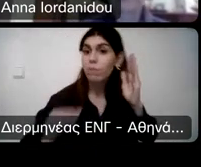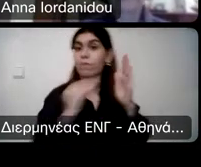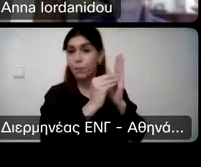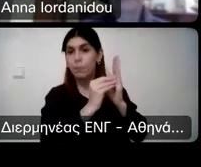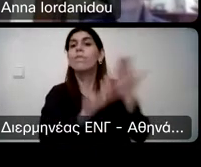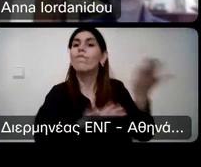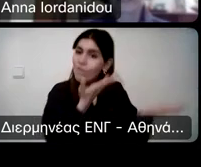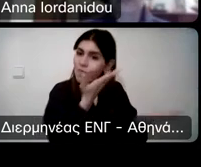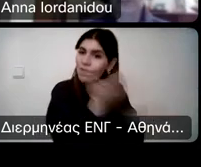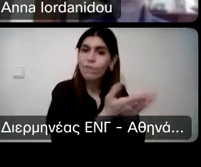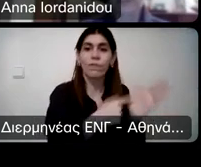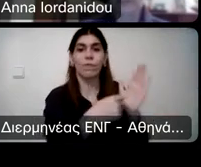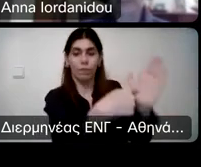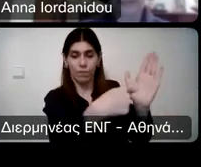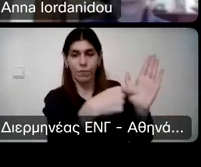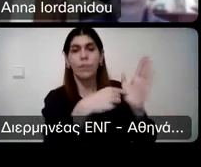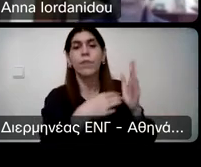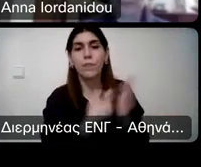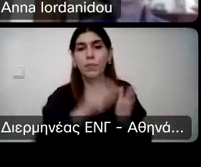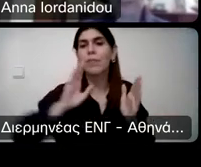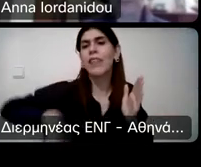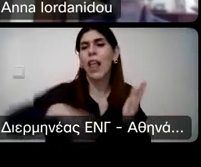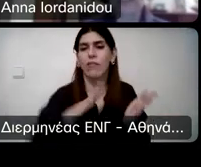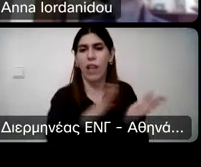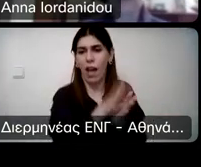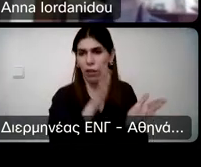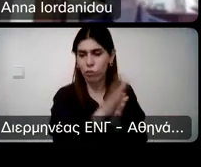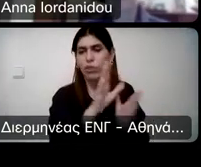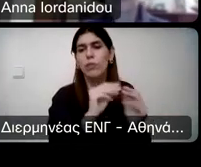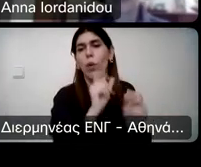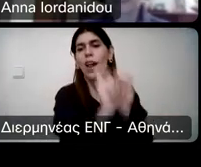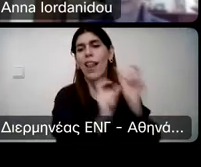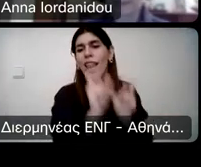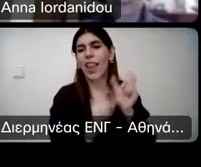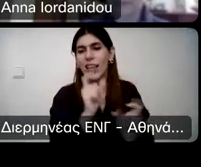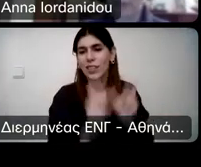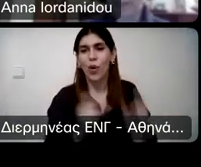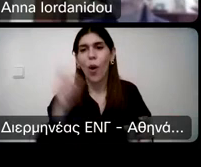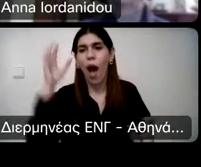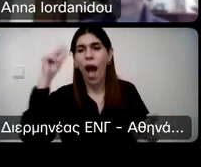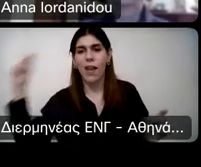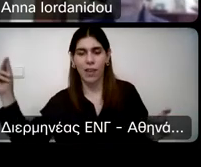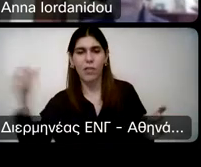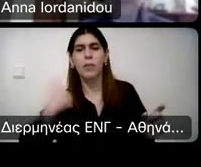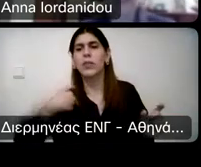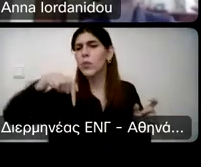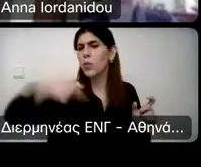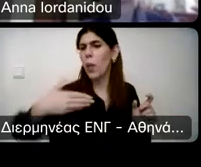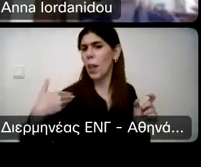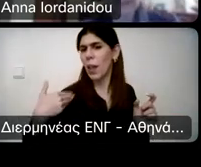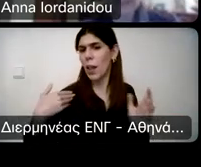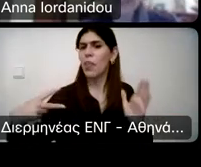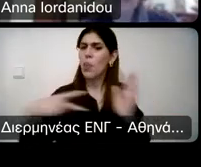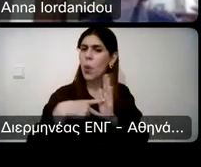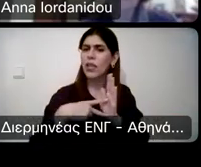ξέρουμε, η τελευταία έκδοση επικαιροποιημένη του λεξικού της Ακαδημίας είναι τώρα πρόσφατη, το